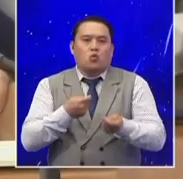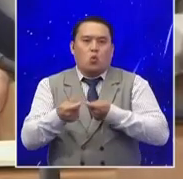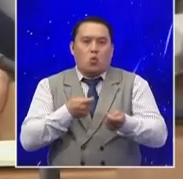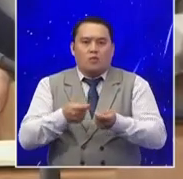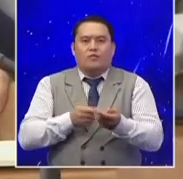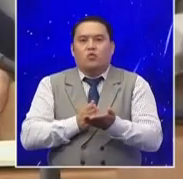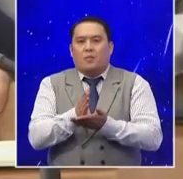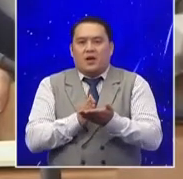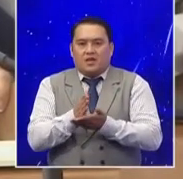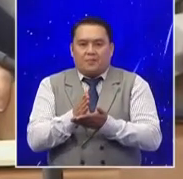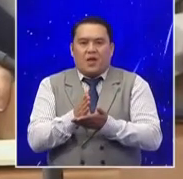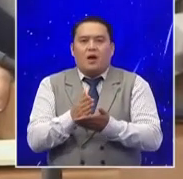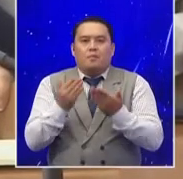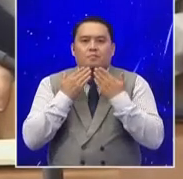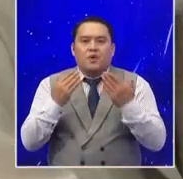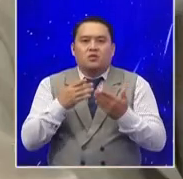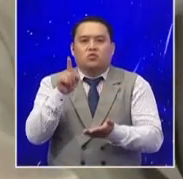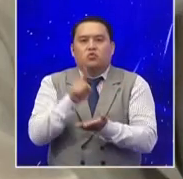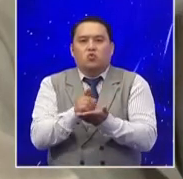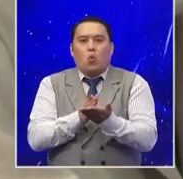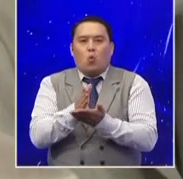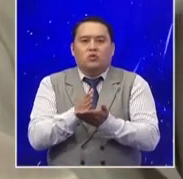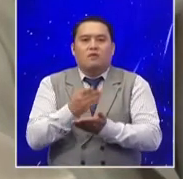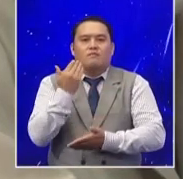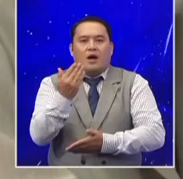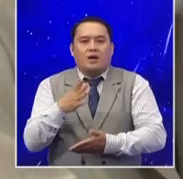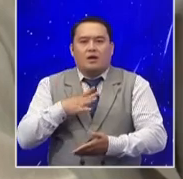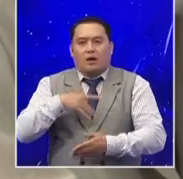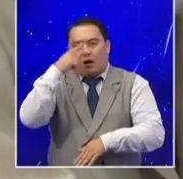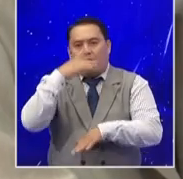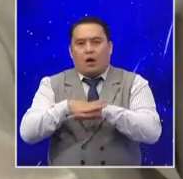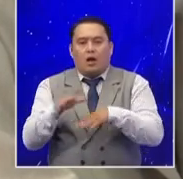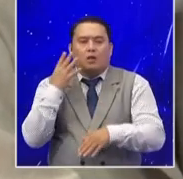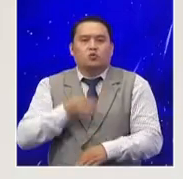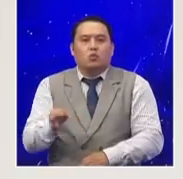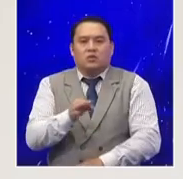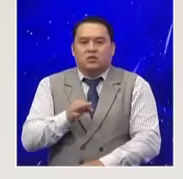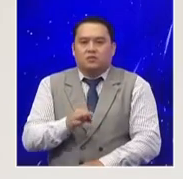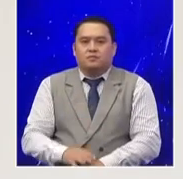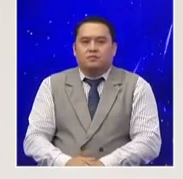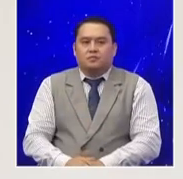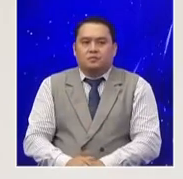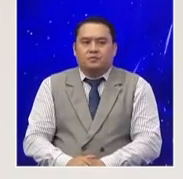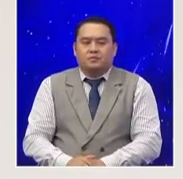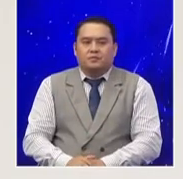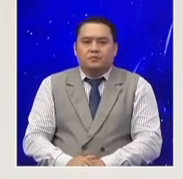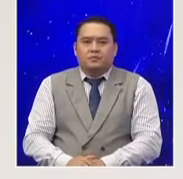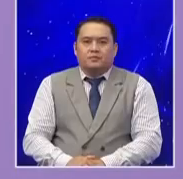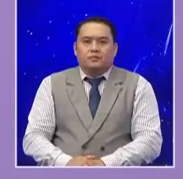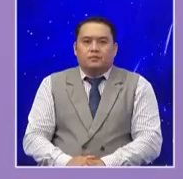руководил управлением внутренней политики. Последняя должность – уполномоченный по этике аппарата акима Алматинской области.